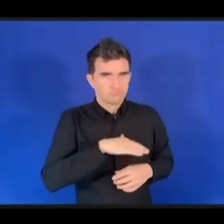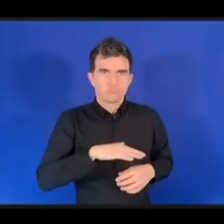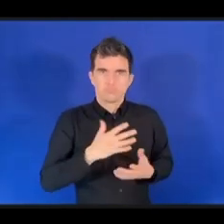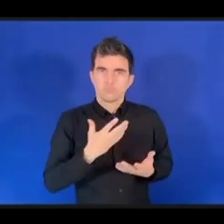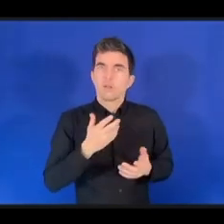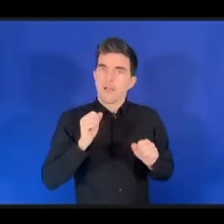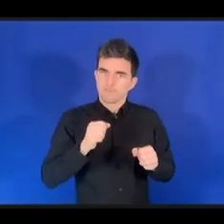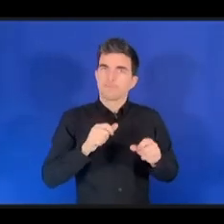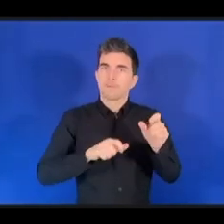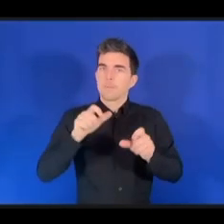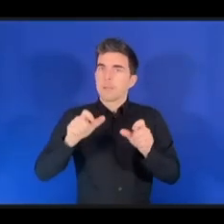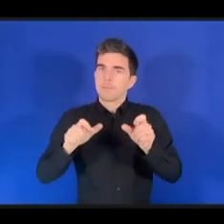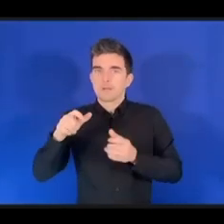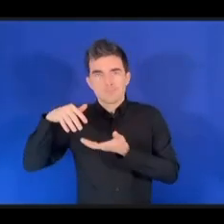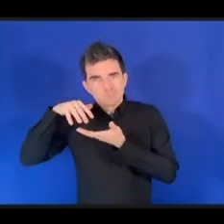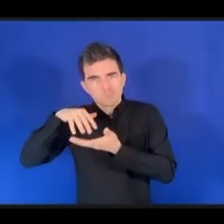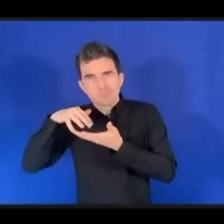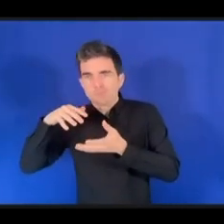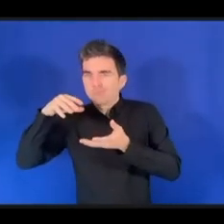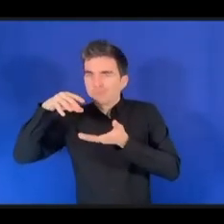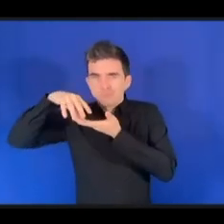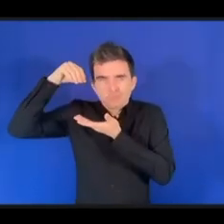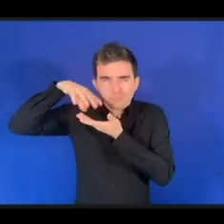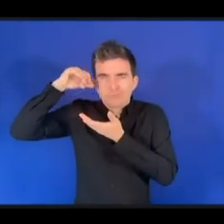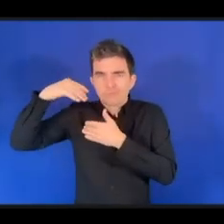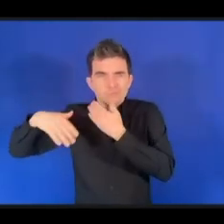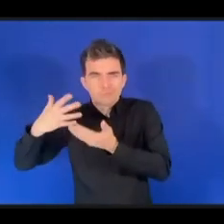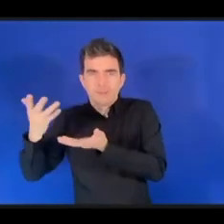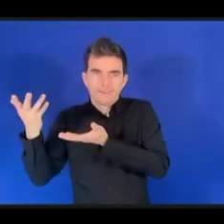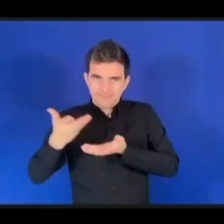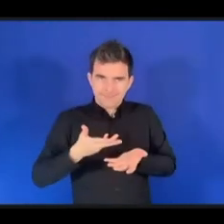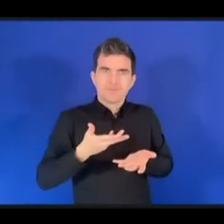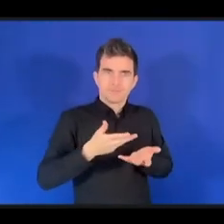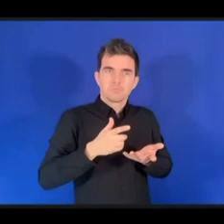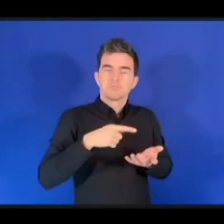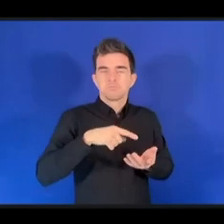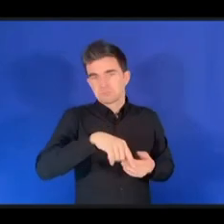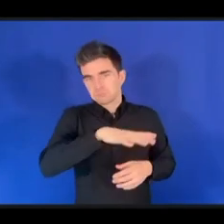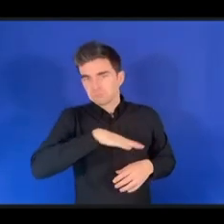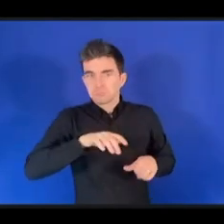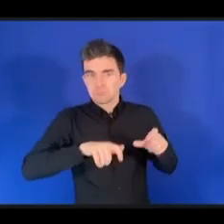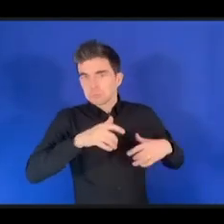们的10%的人口呢是学生，而且呢